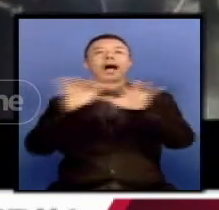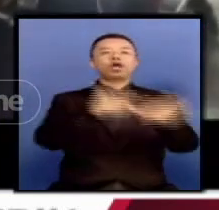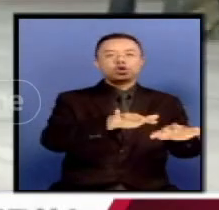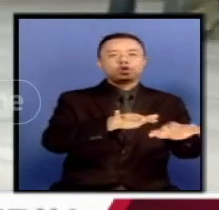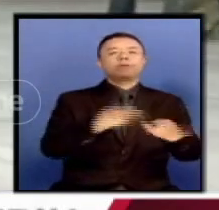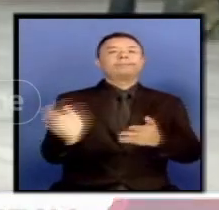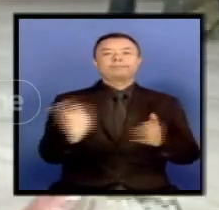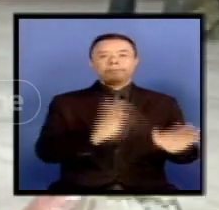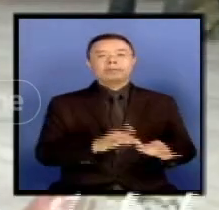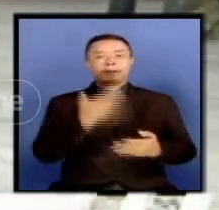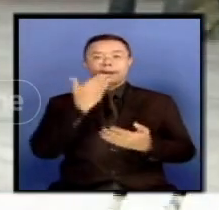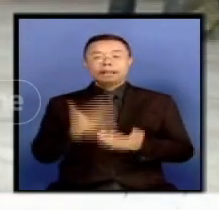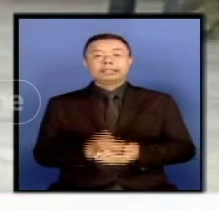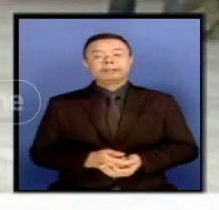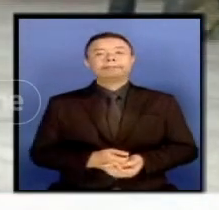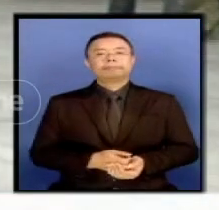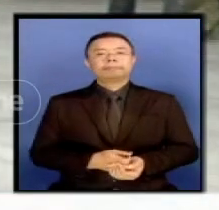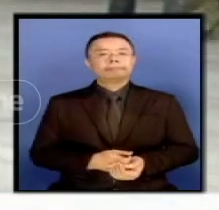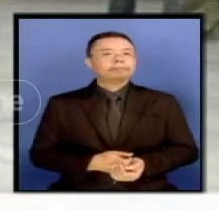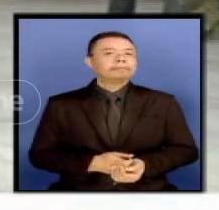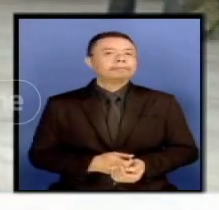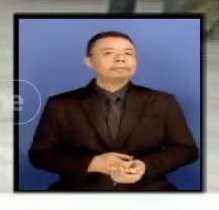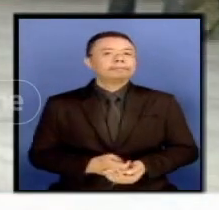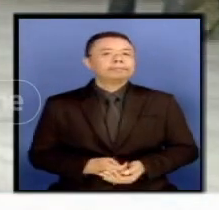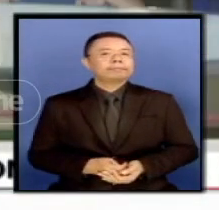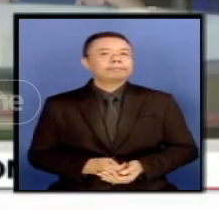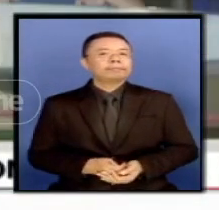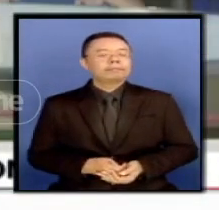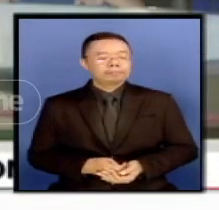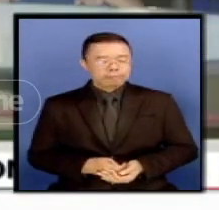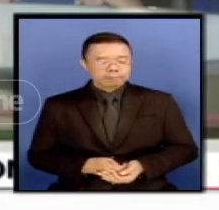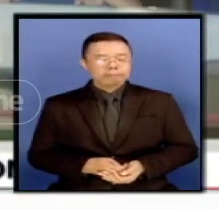kasih Pujiansyah mengabarkan langsung dari Pelabuhan Bakahuni Lampung. Selamat bertugas kembali Pujiansyah.